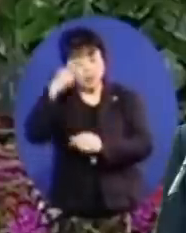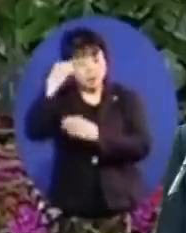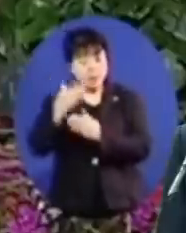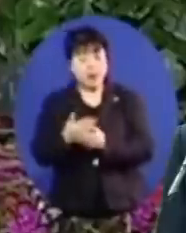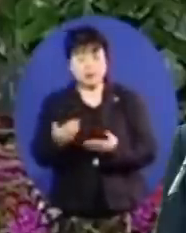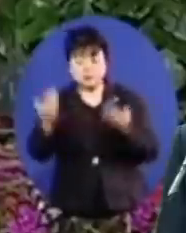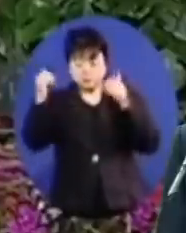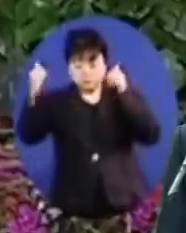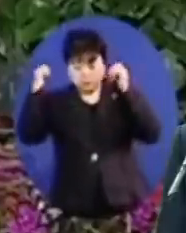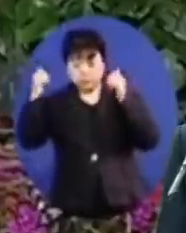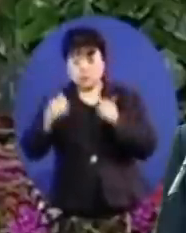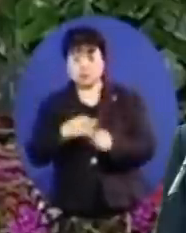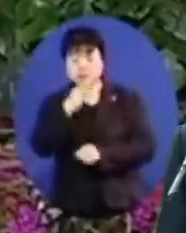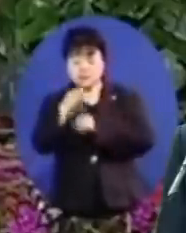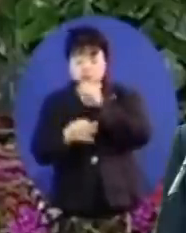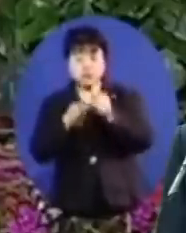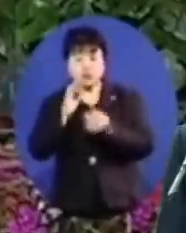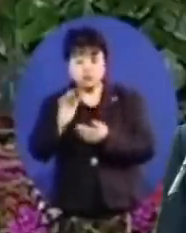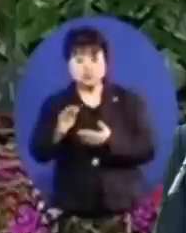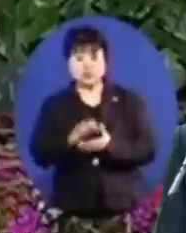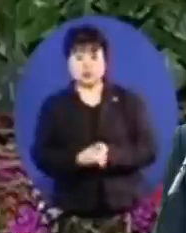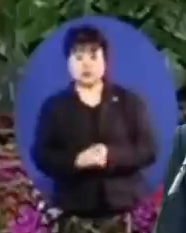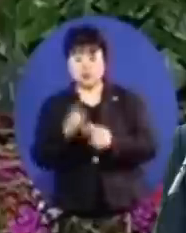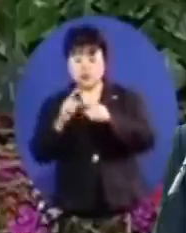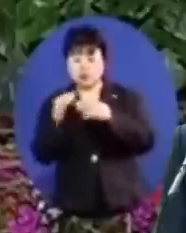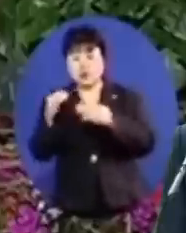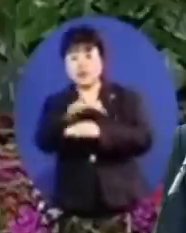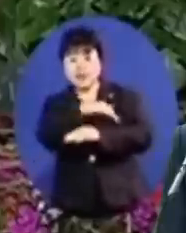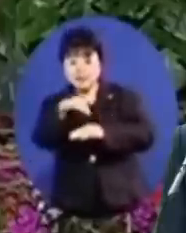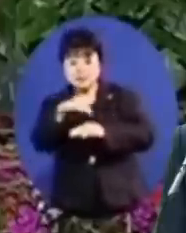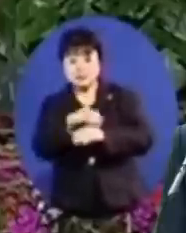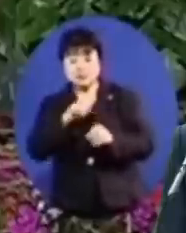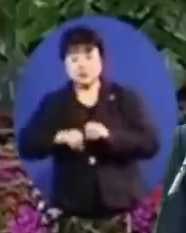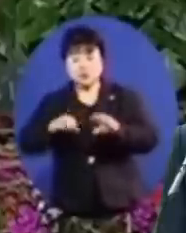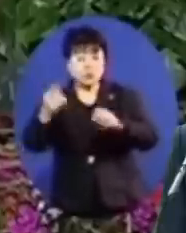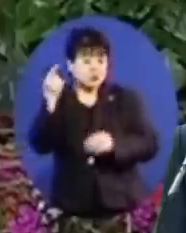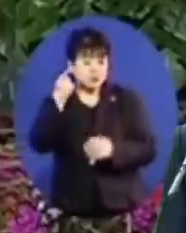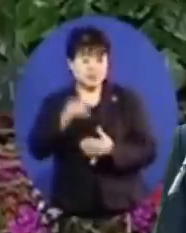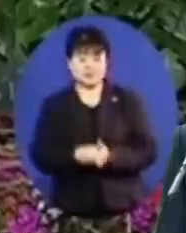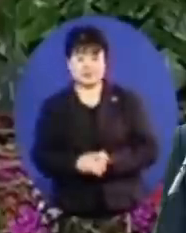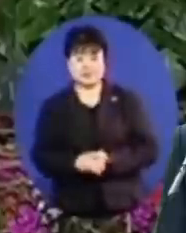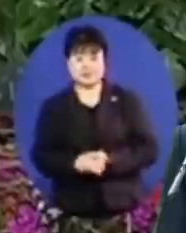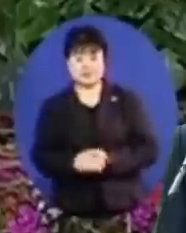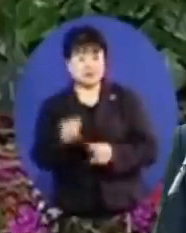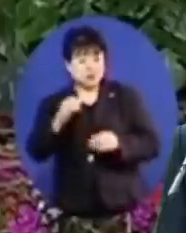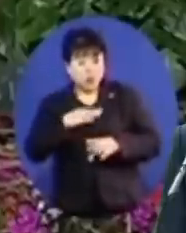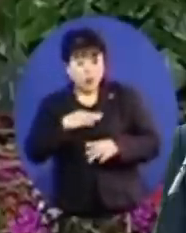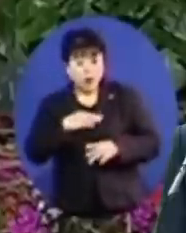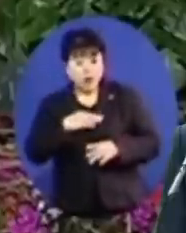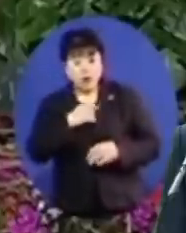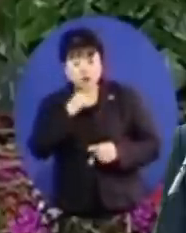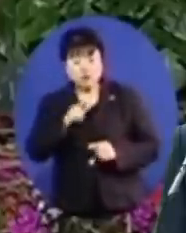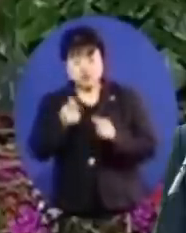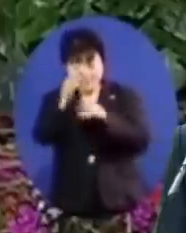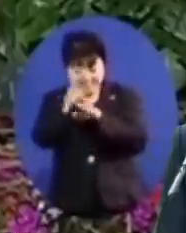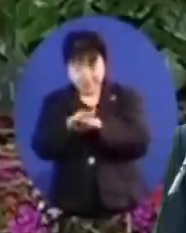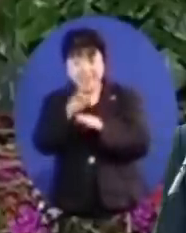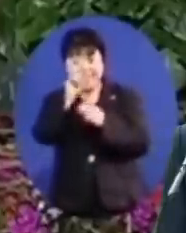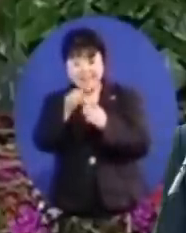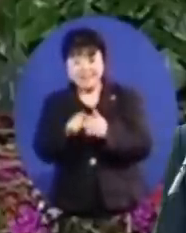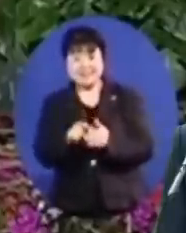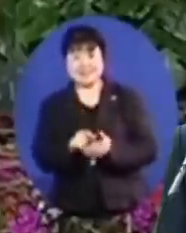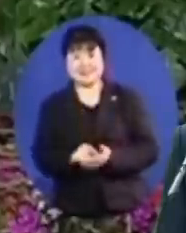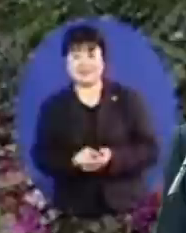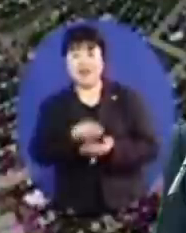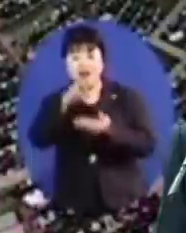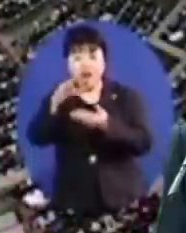졸업하고 10년이 지난 어느 날 그분이 교회에 나가기 시작했다는 소문을 들었다고 합니다. 더욱 놀라운 것은 주일 예배 시간에